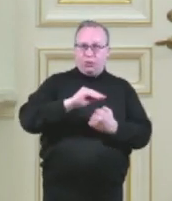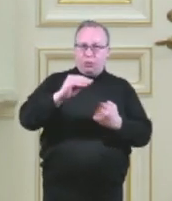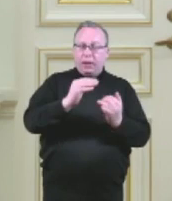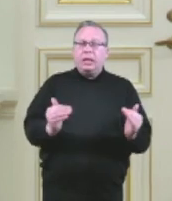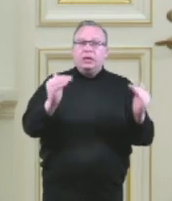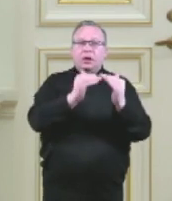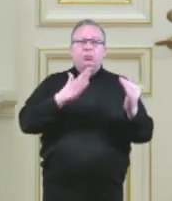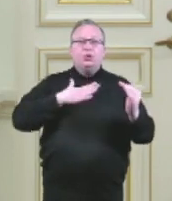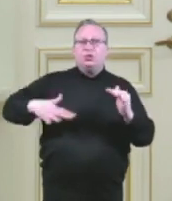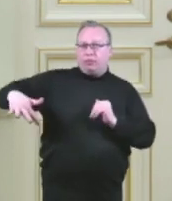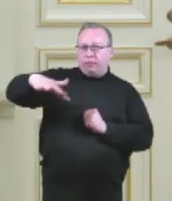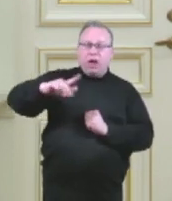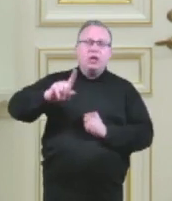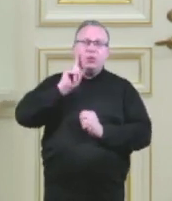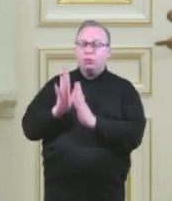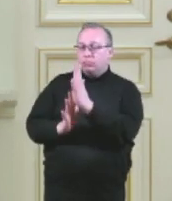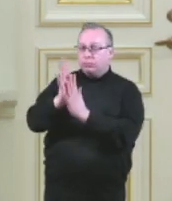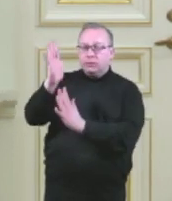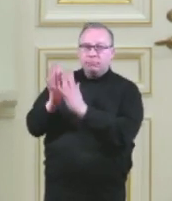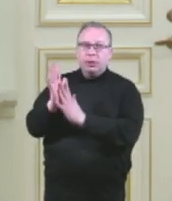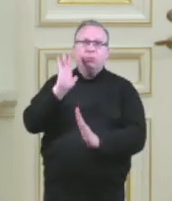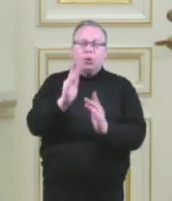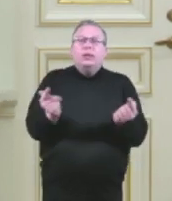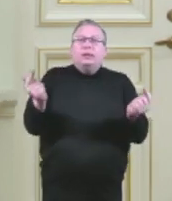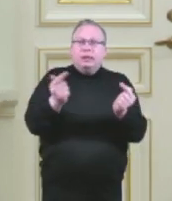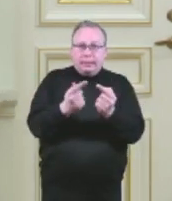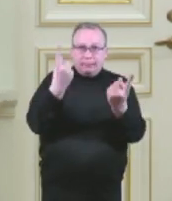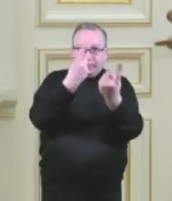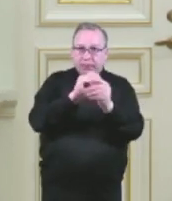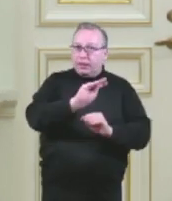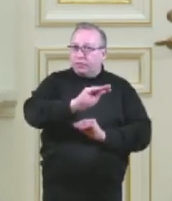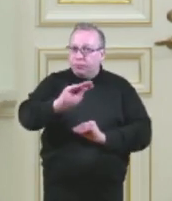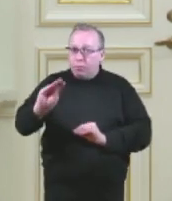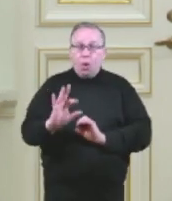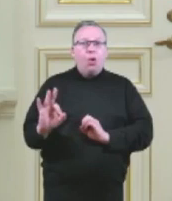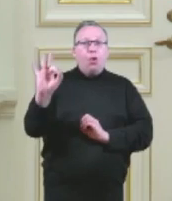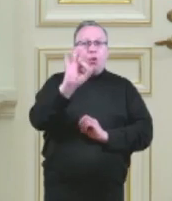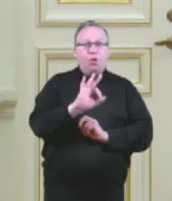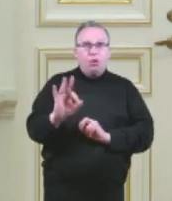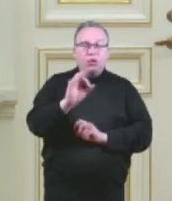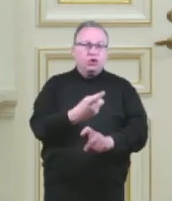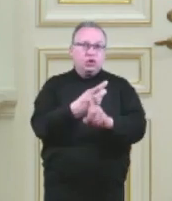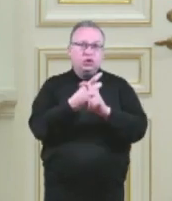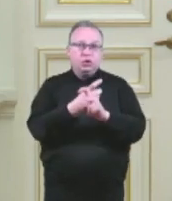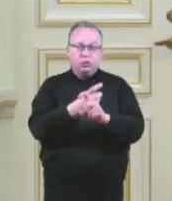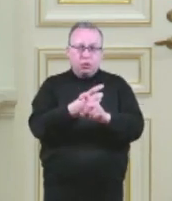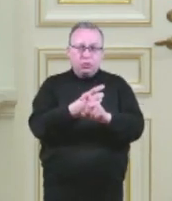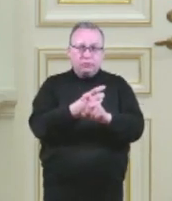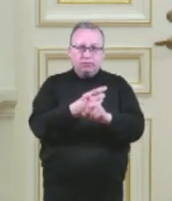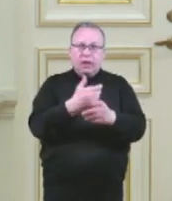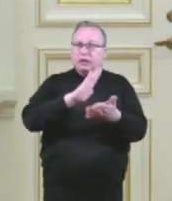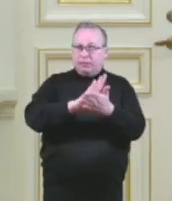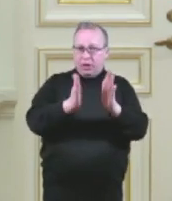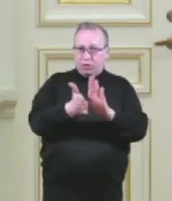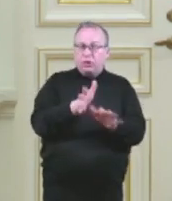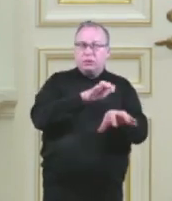mūsų visuomenės, ypač jaunoji karta, būtų tinkamai informuotos apie totalitarinio režimo nusikaltimus, o